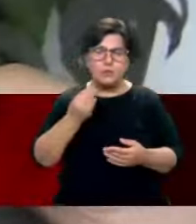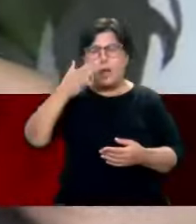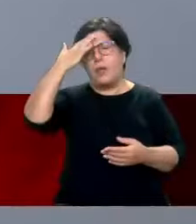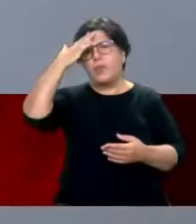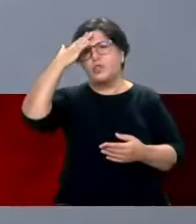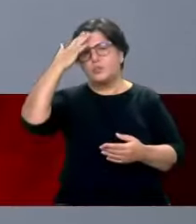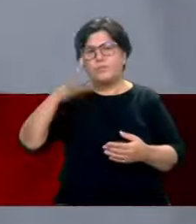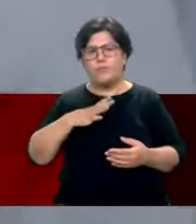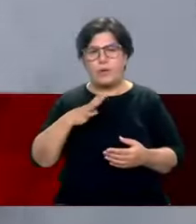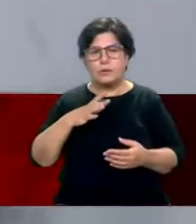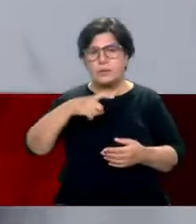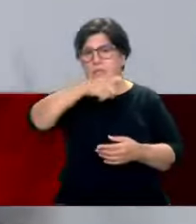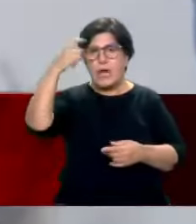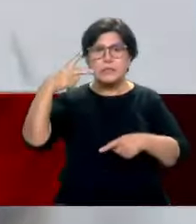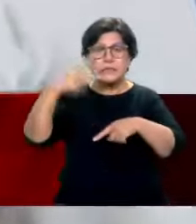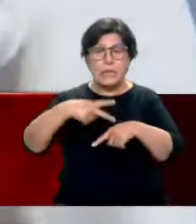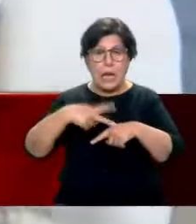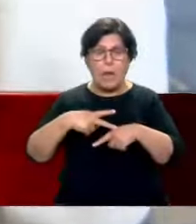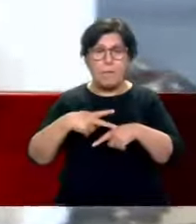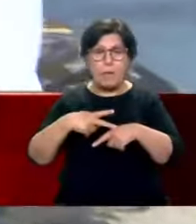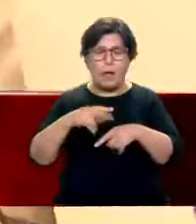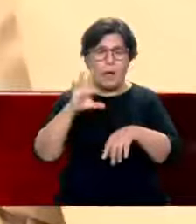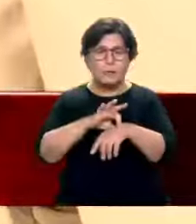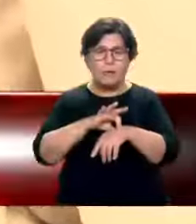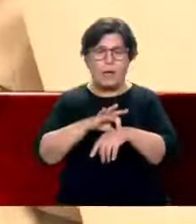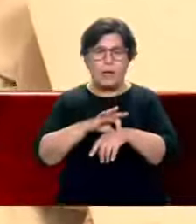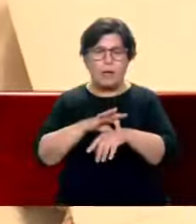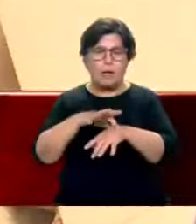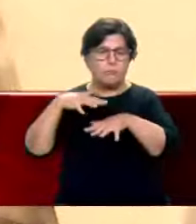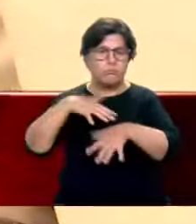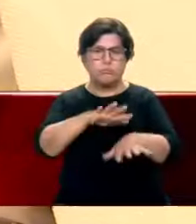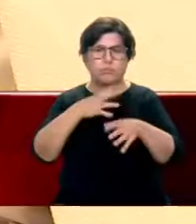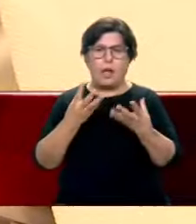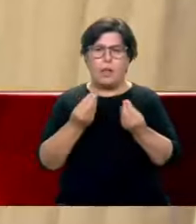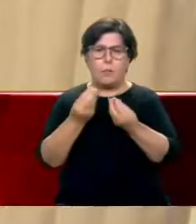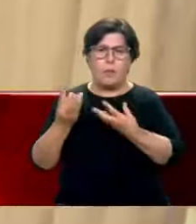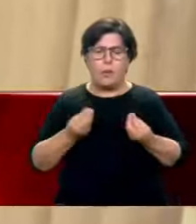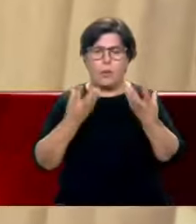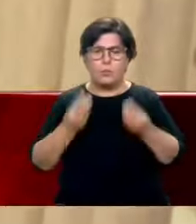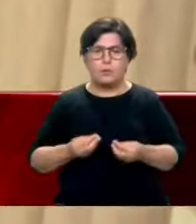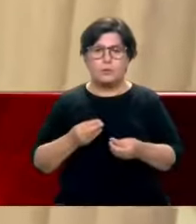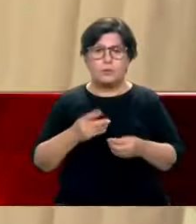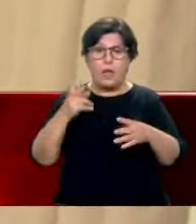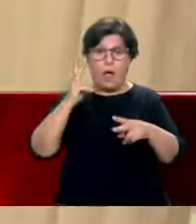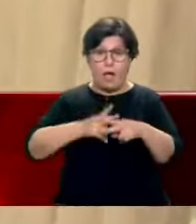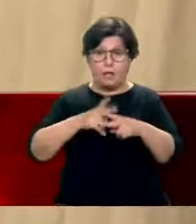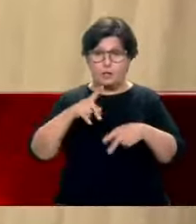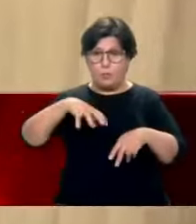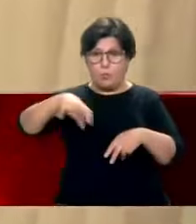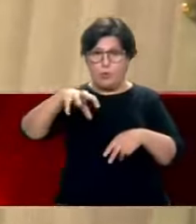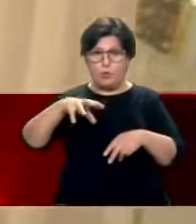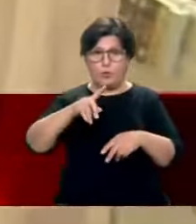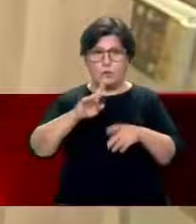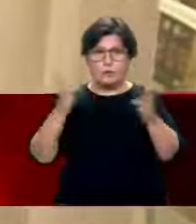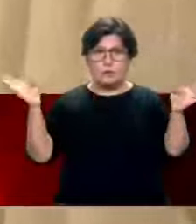ateşim vardı. Yaz zehirlenmesi hastaneleri doldurdu. İşte fenalaştı ve acile düştük. Bakın acilin bu bölümünde her